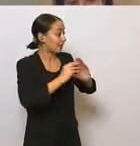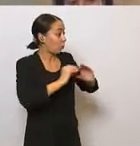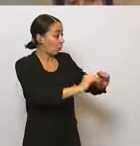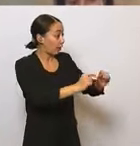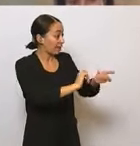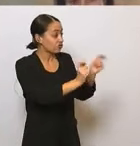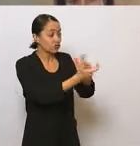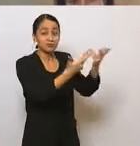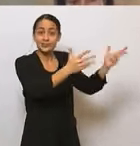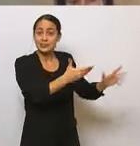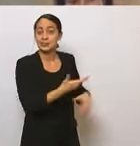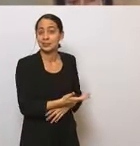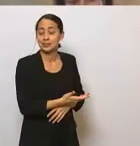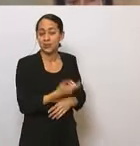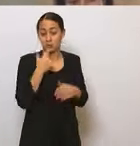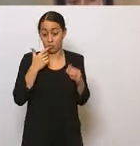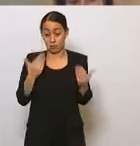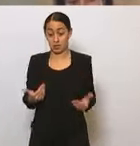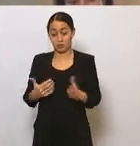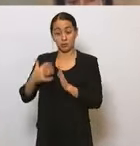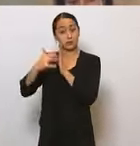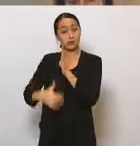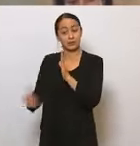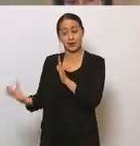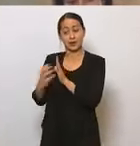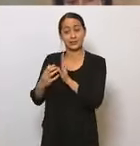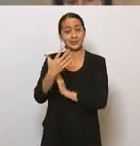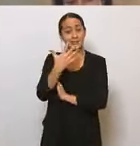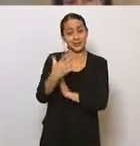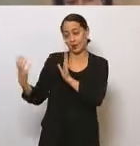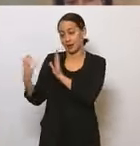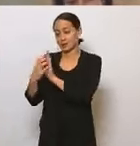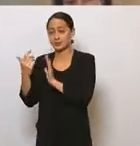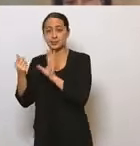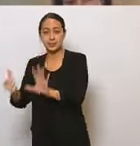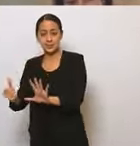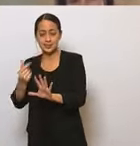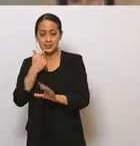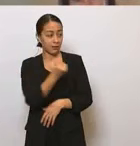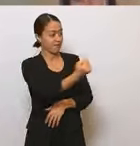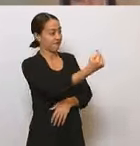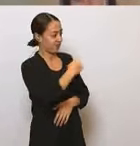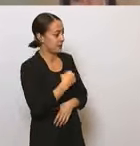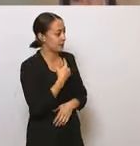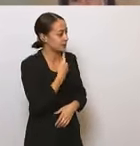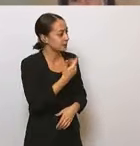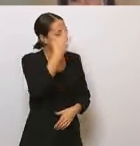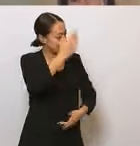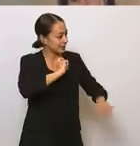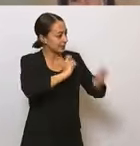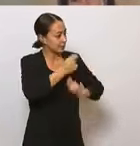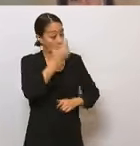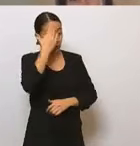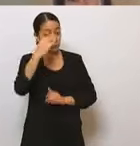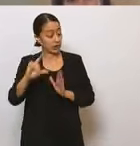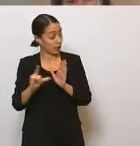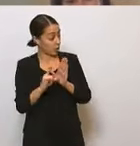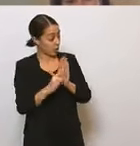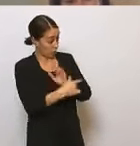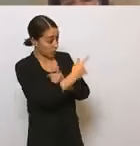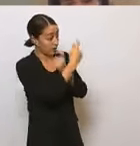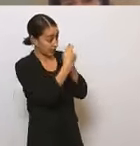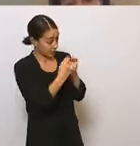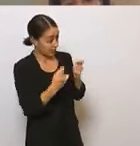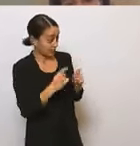écoutez, alors il y a l'article 5 et 6, vous venez ici, on en discute. Et si vous ne tenez pas la loi, on va vous donner